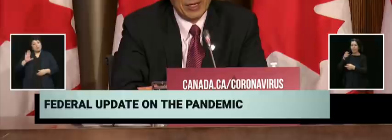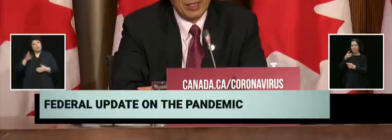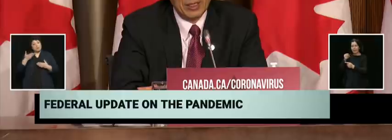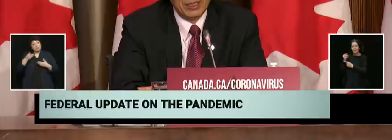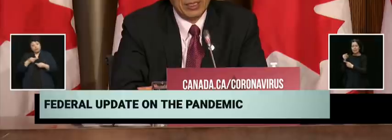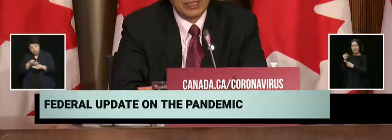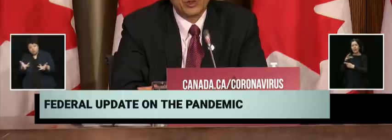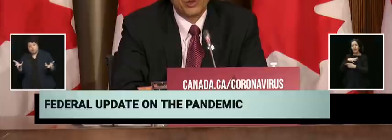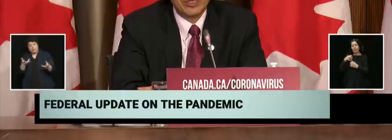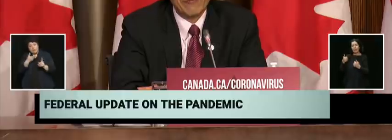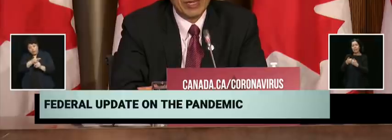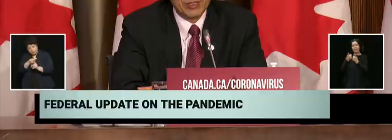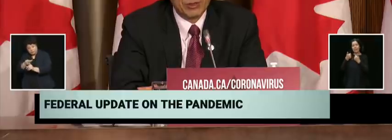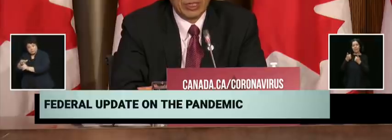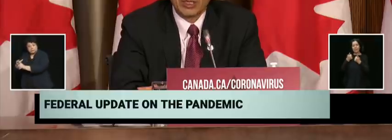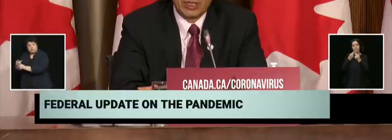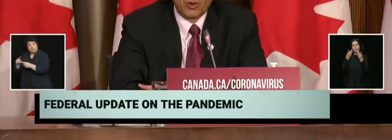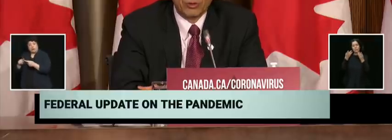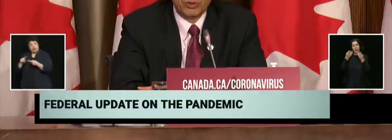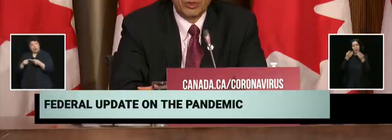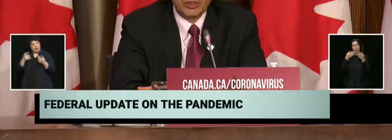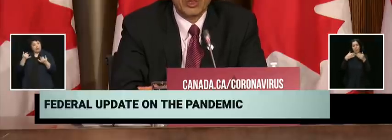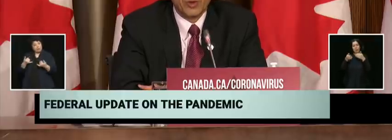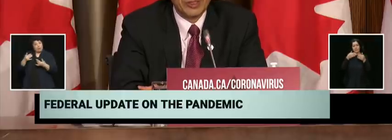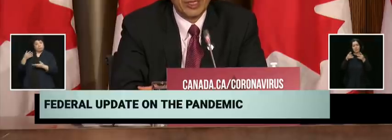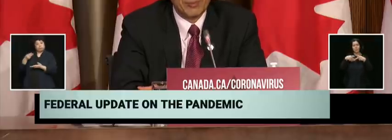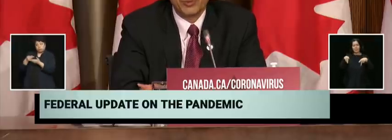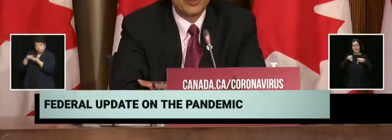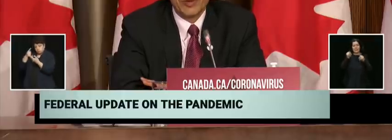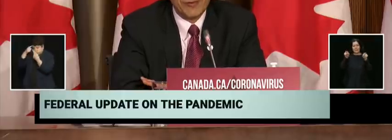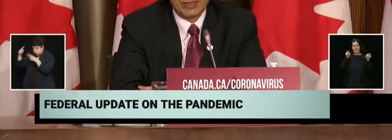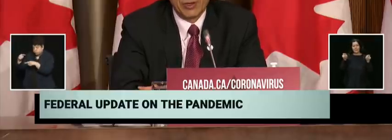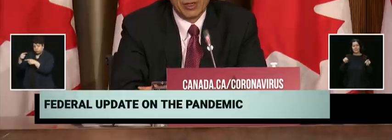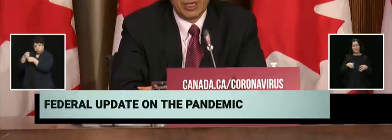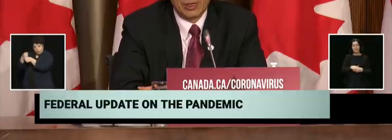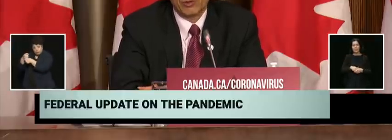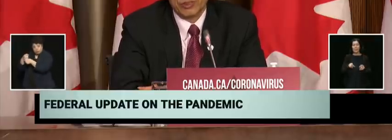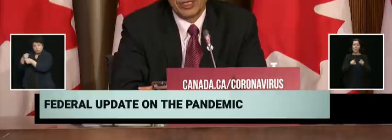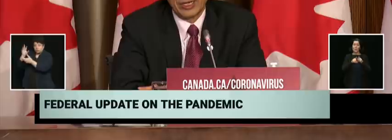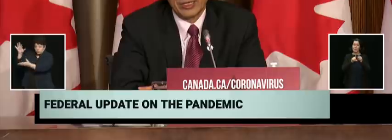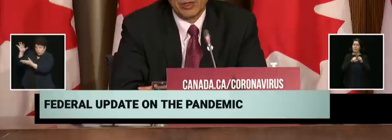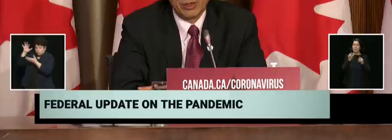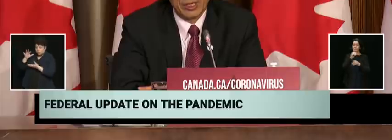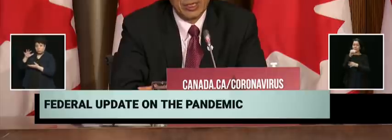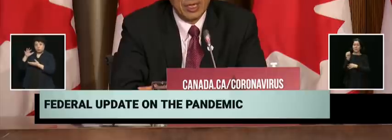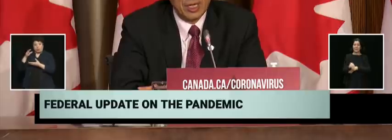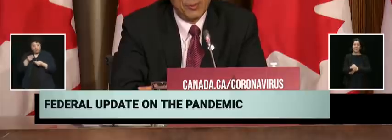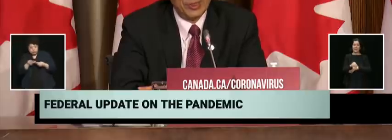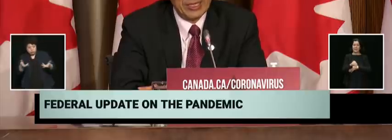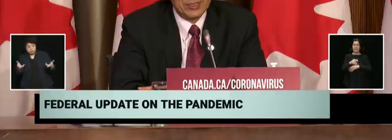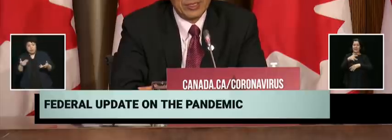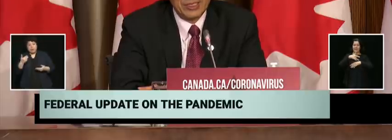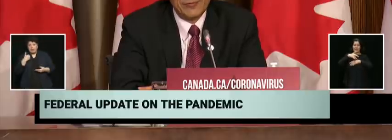aussi avec les taux d'infection qui continuent d'augmenter. Il y a plusieurs facteurs à considérer.